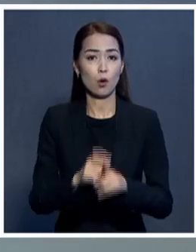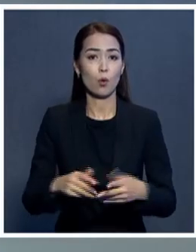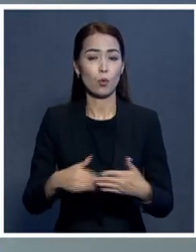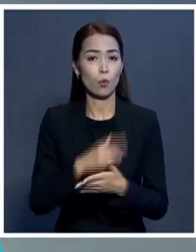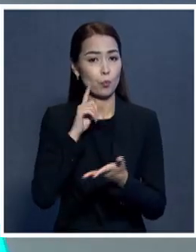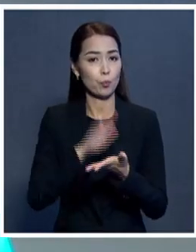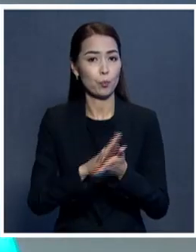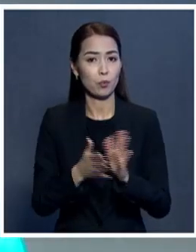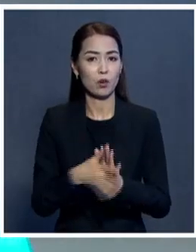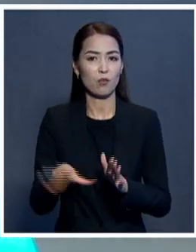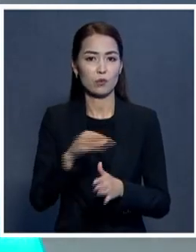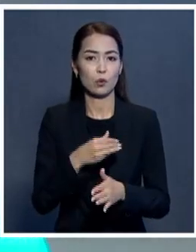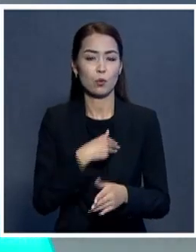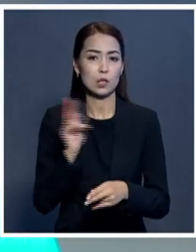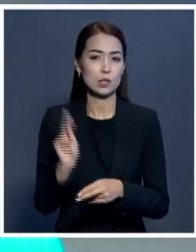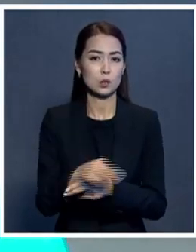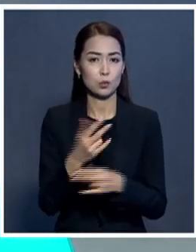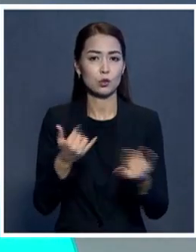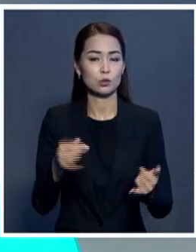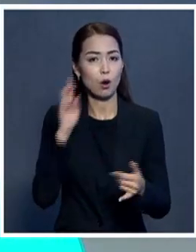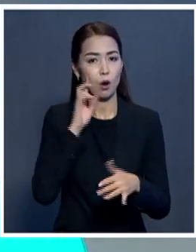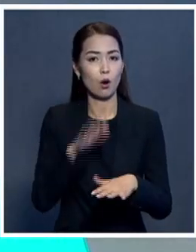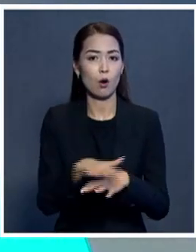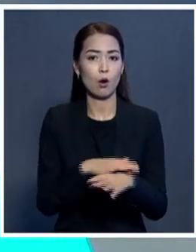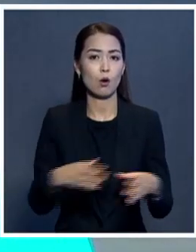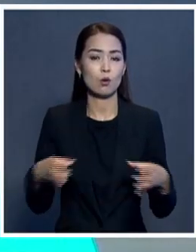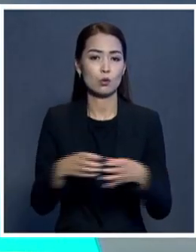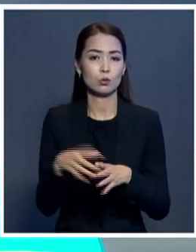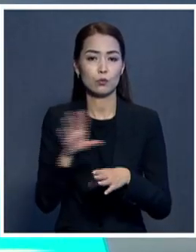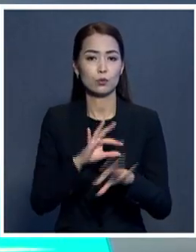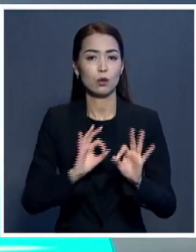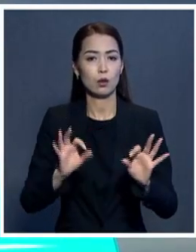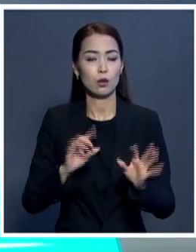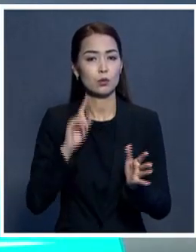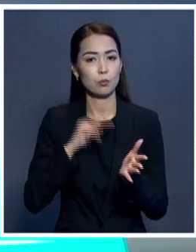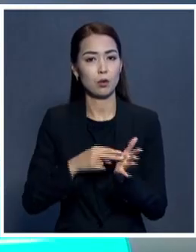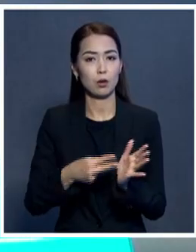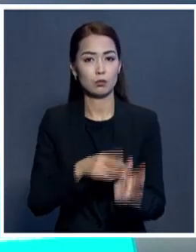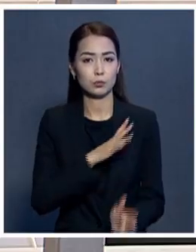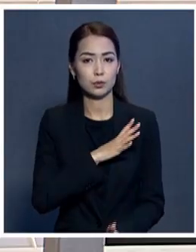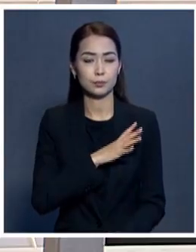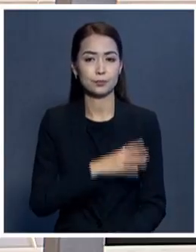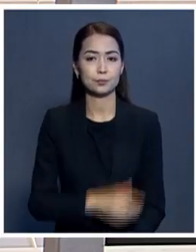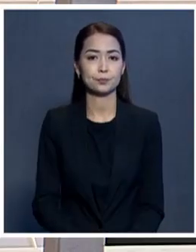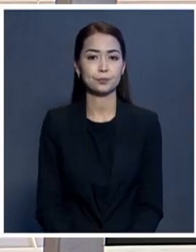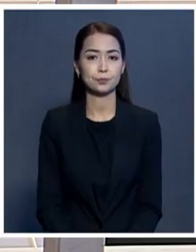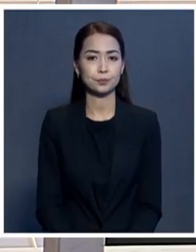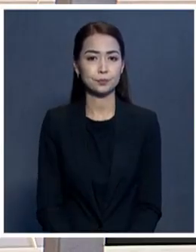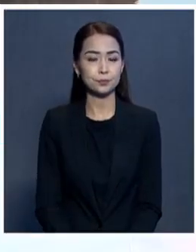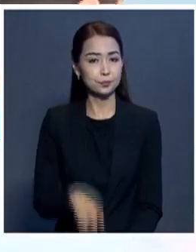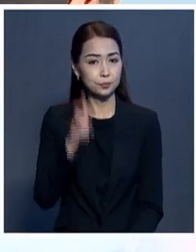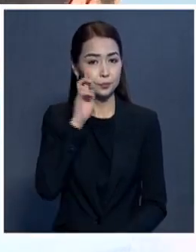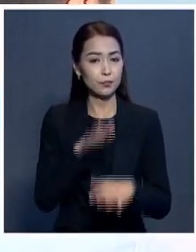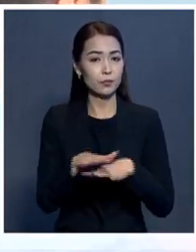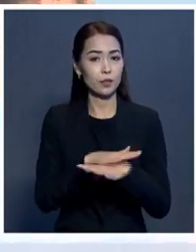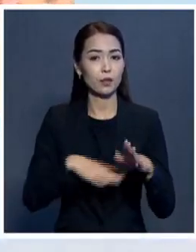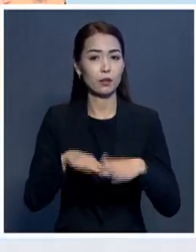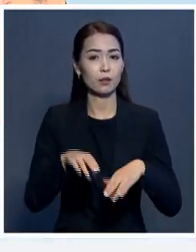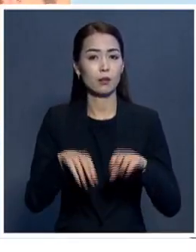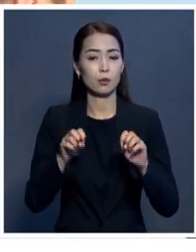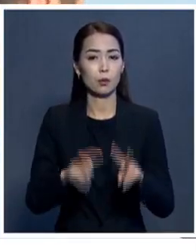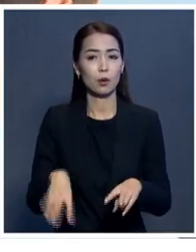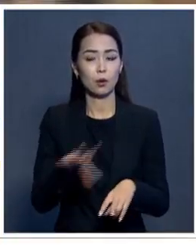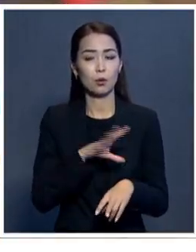бәрін жоймақ. Бүгін мамандар елордада бас қосып, жаңашылдықтар жайында баяндады. Отандық кәсіпкерлердің көбі кәсіптерін дөңгелете алмай